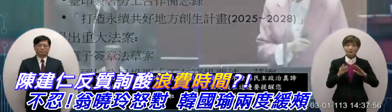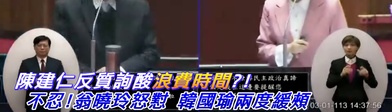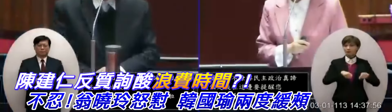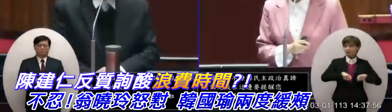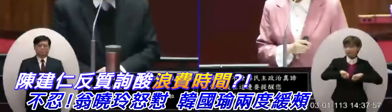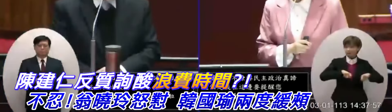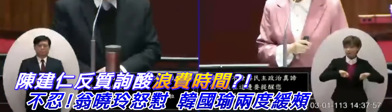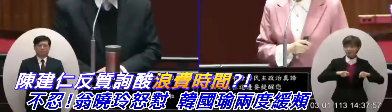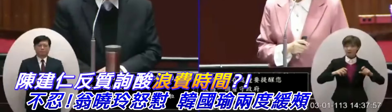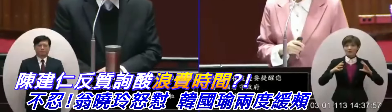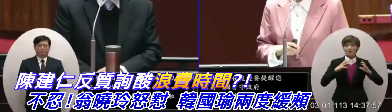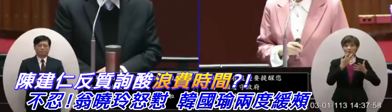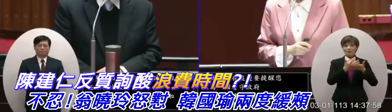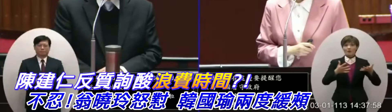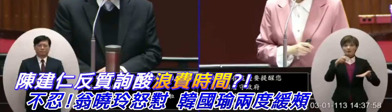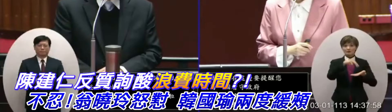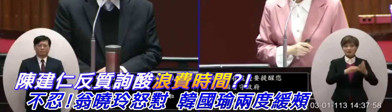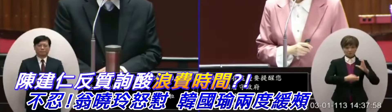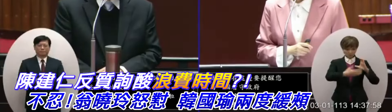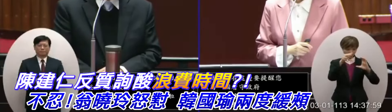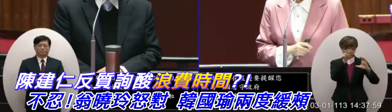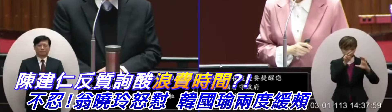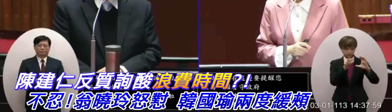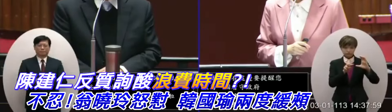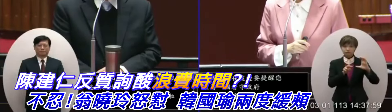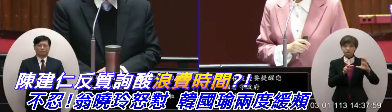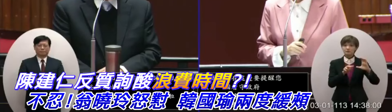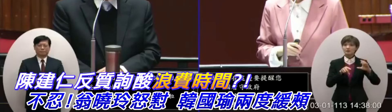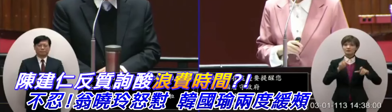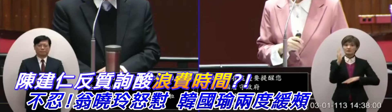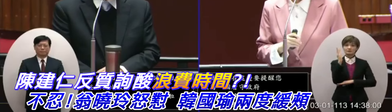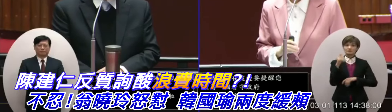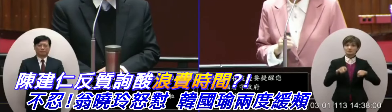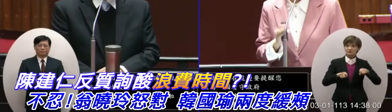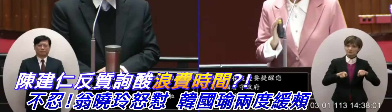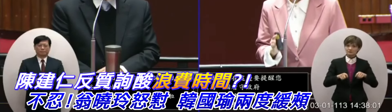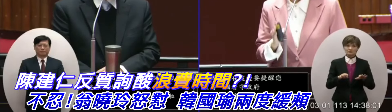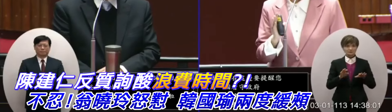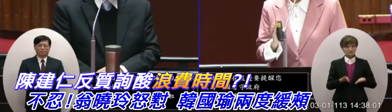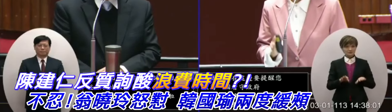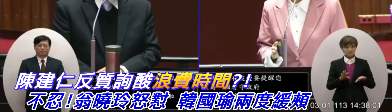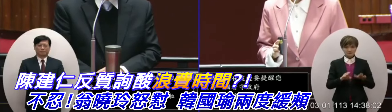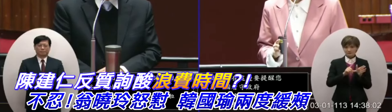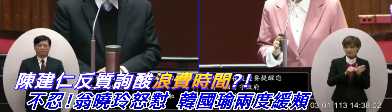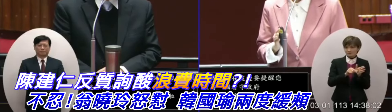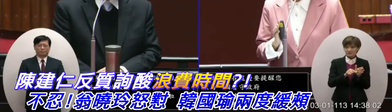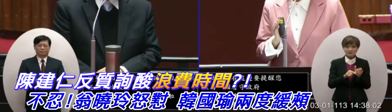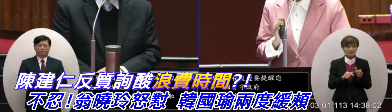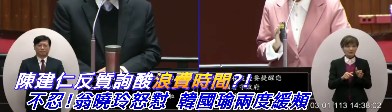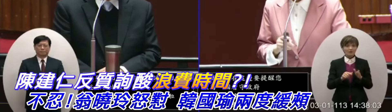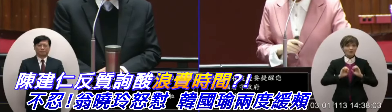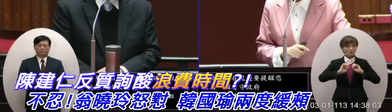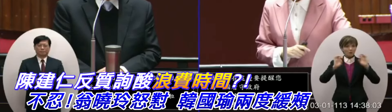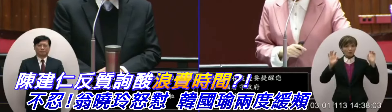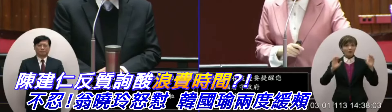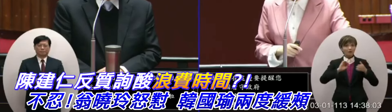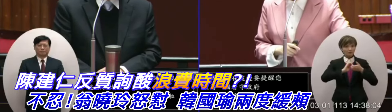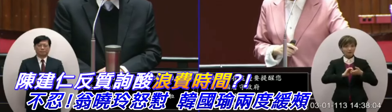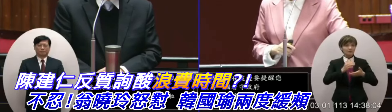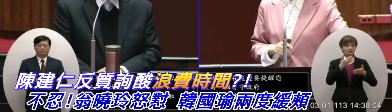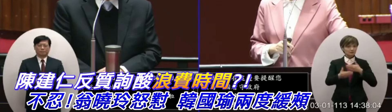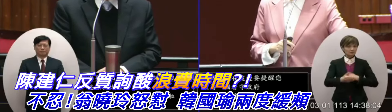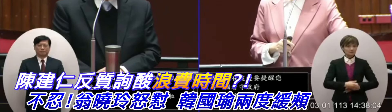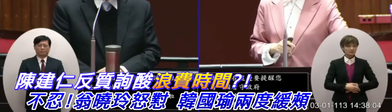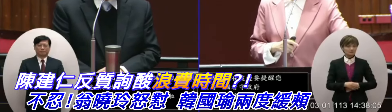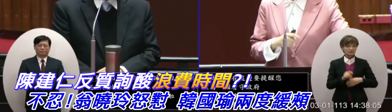我们看到了其实有几个重要的政策，基本上都不适合在看守内阁的情况之下所做的决定，包